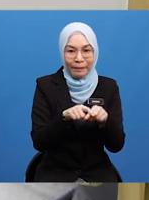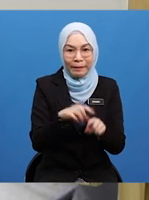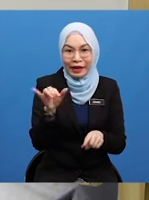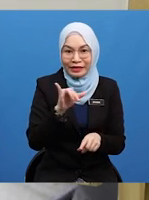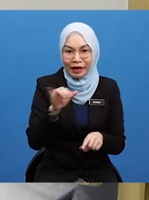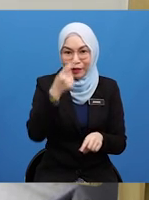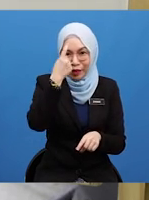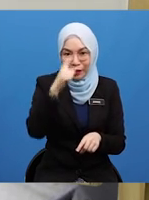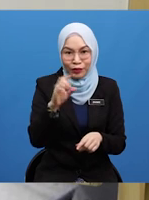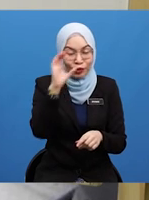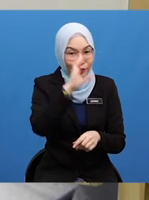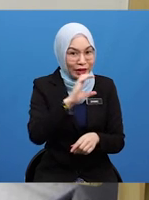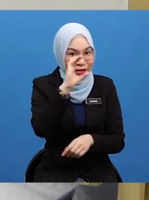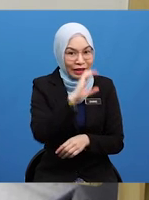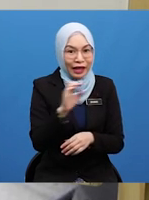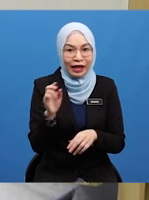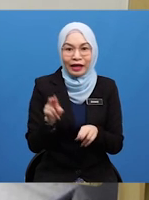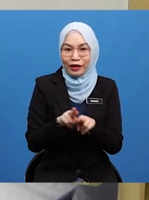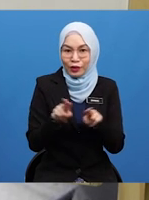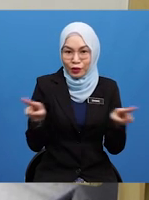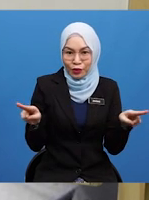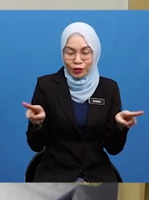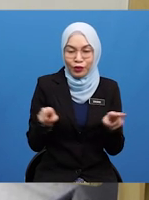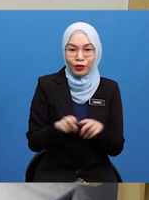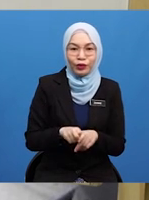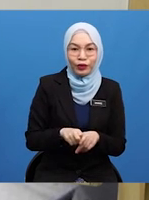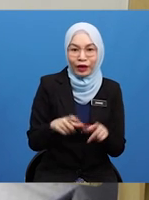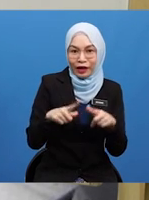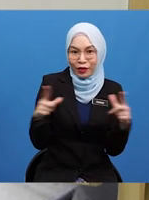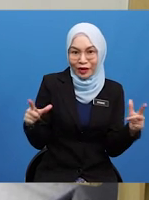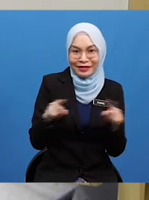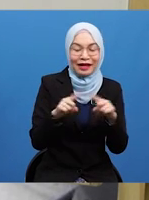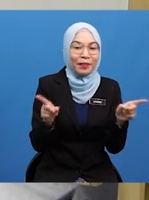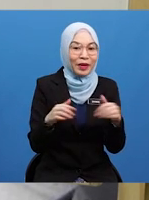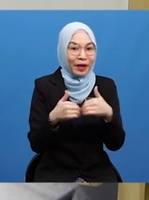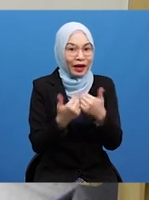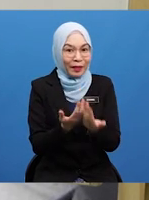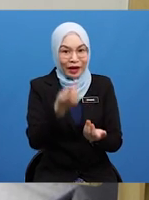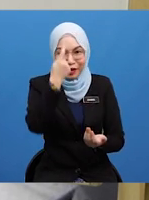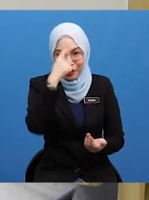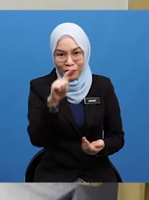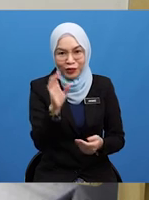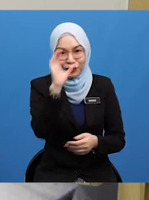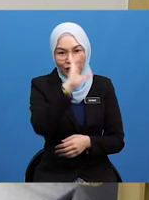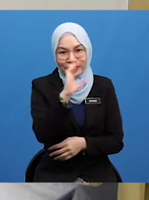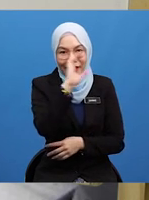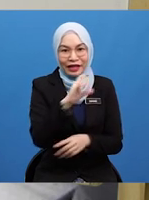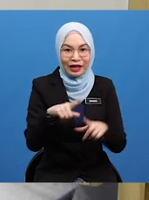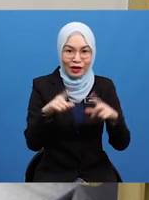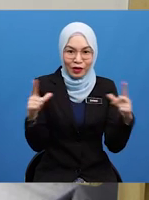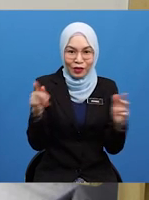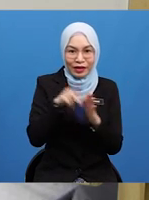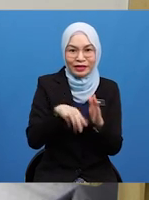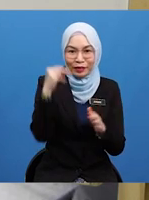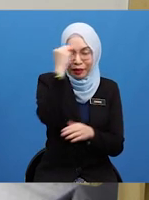luas. Tetapi bagaimana pula untuk mencari luas permukaan